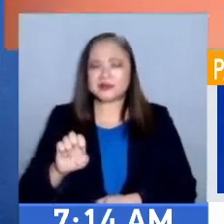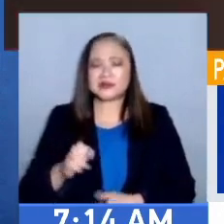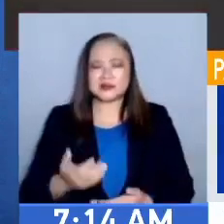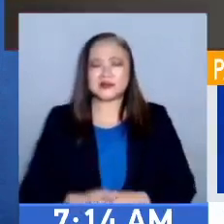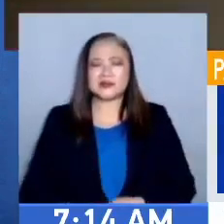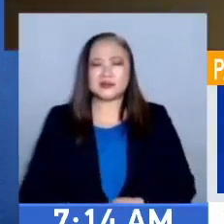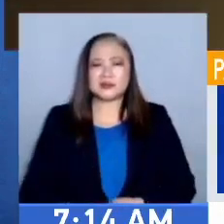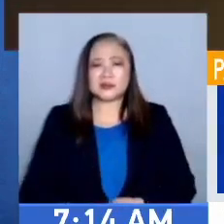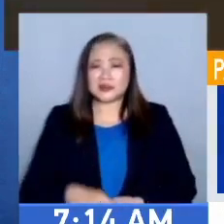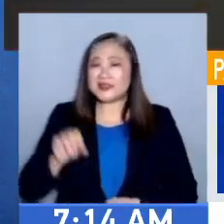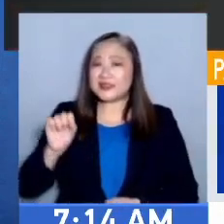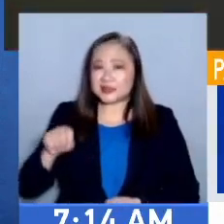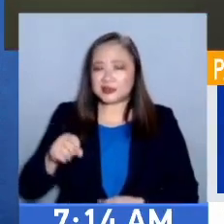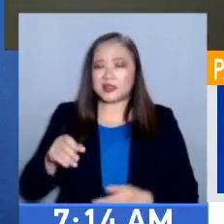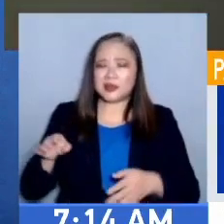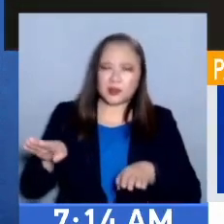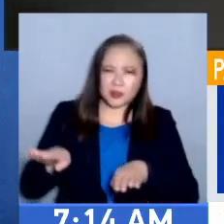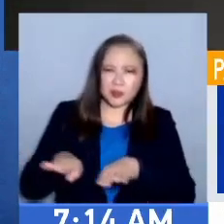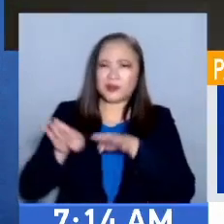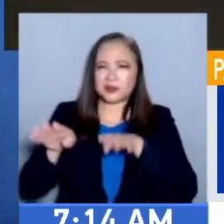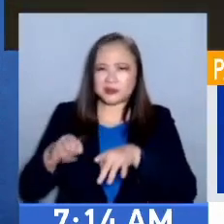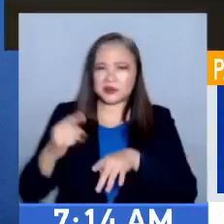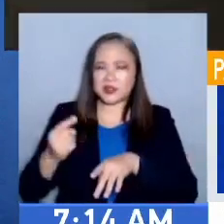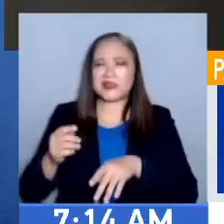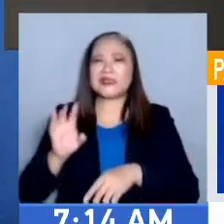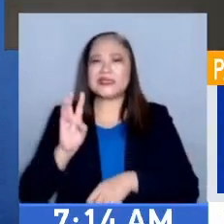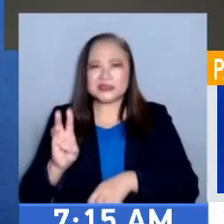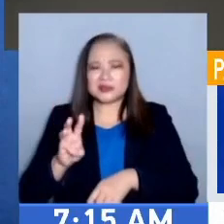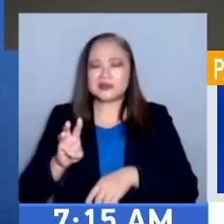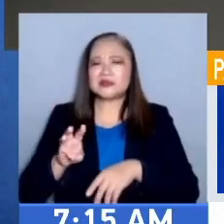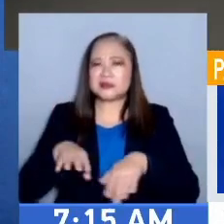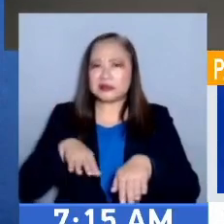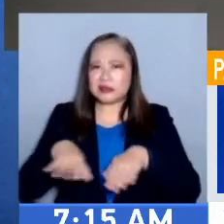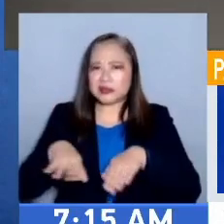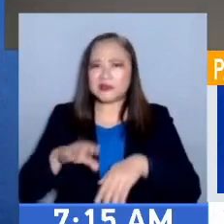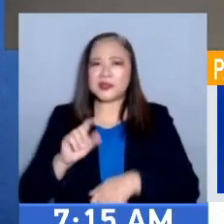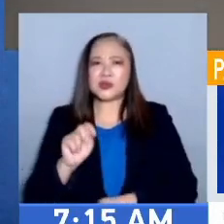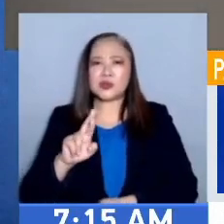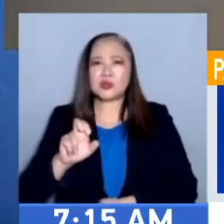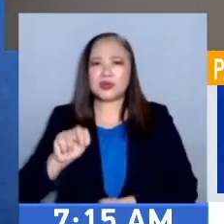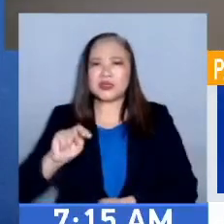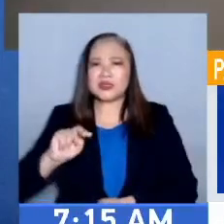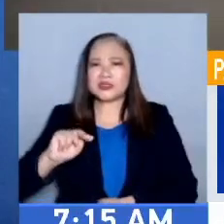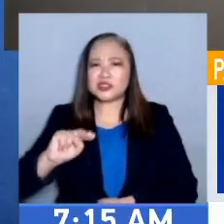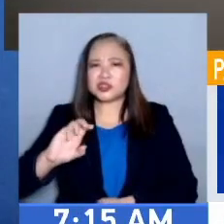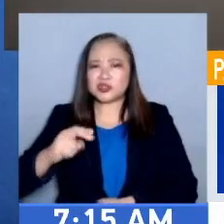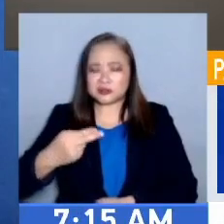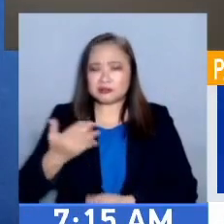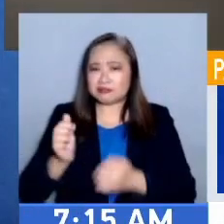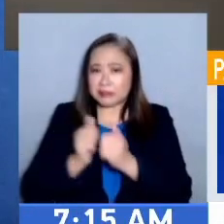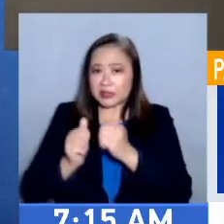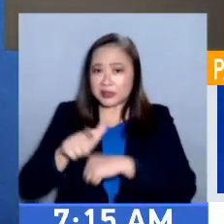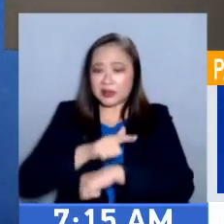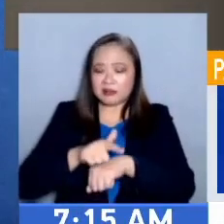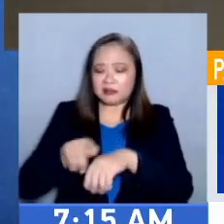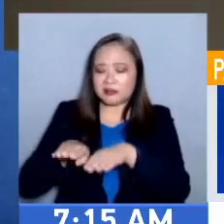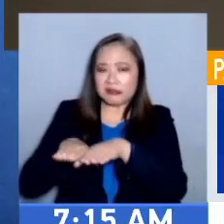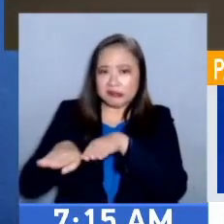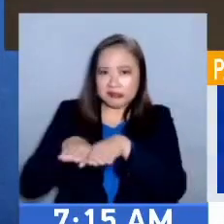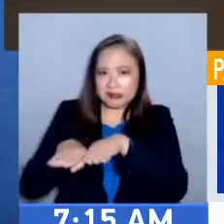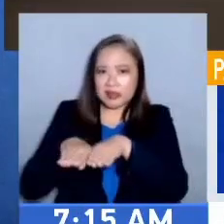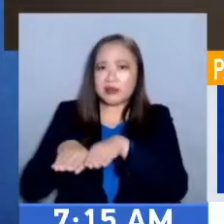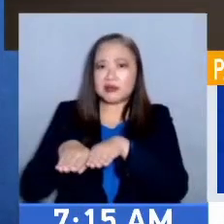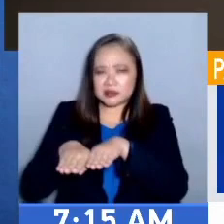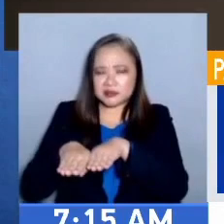six active trenches in the Philippines and we have 175 active FS so there's always this possibility na pwedeng magkasabay or